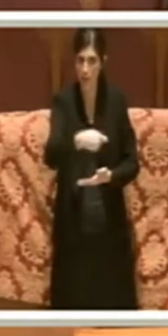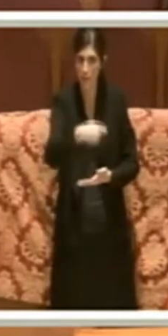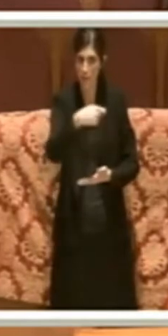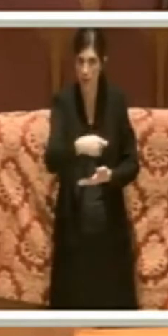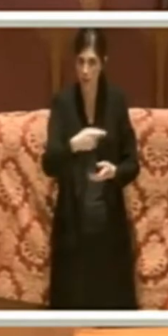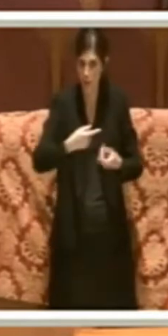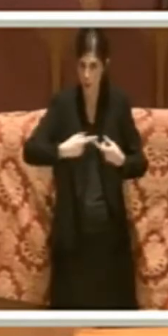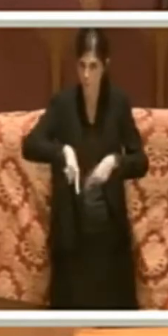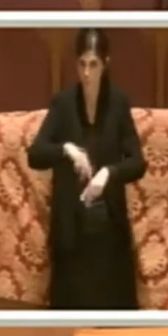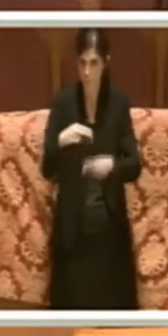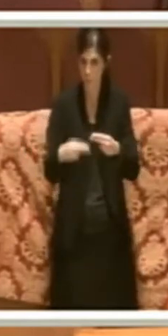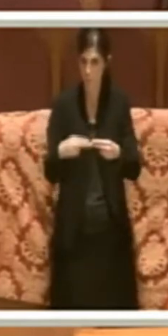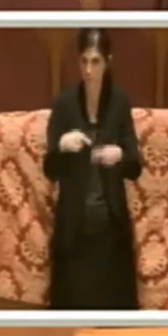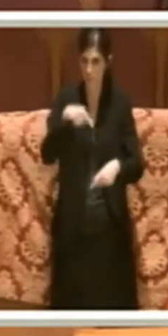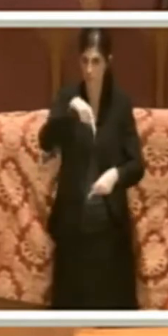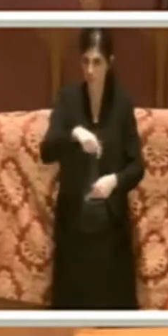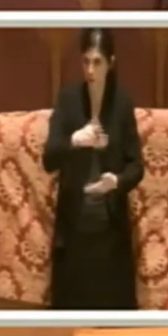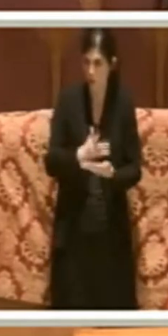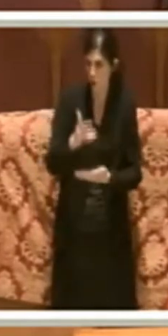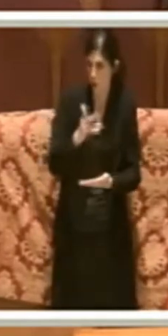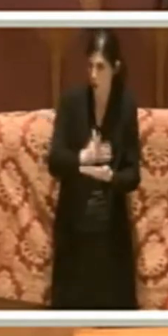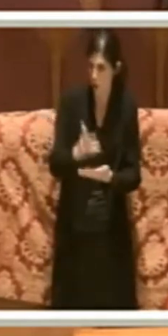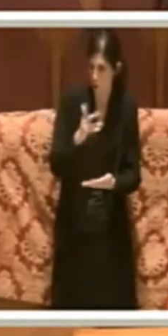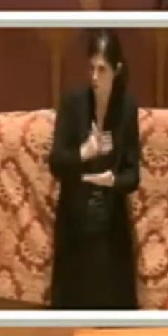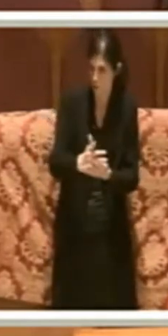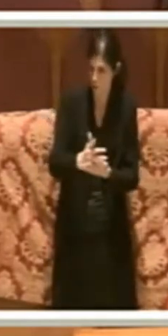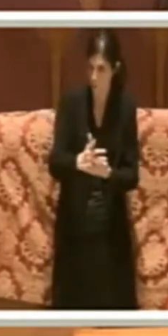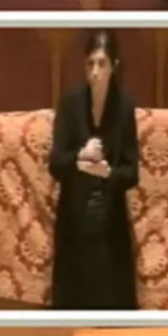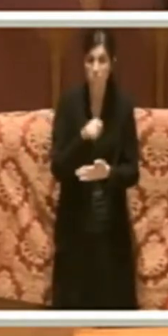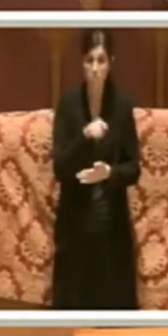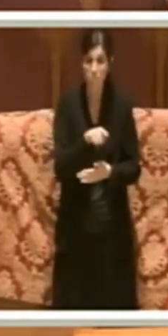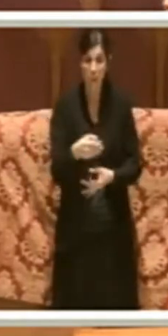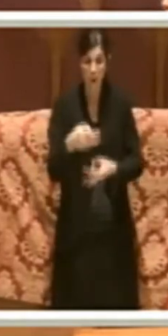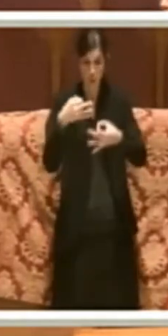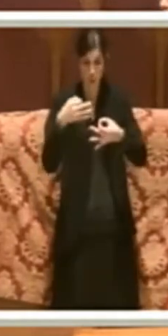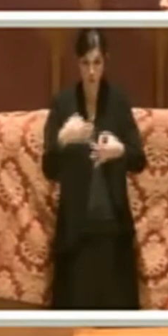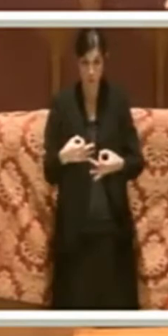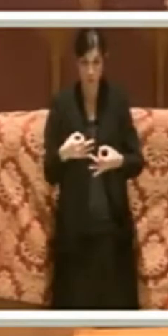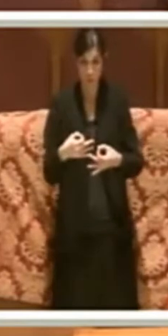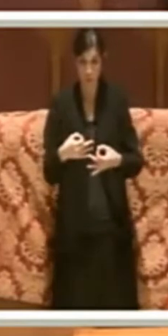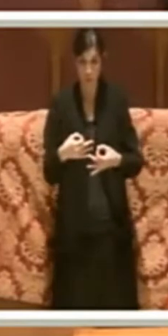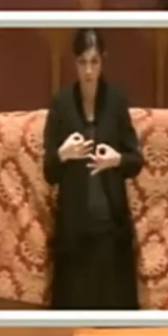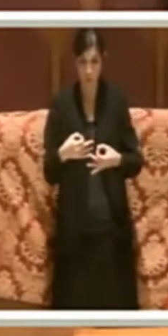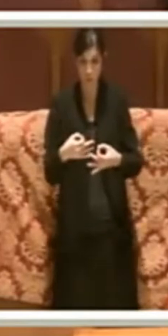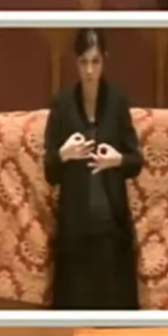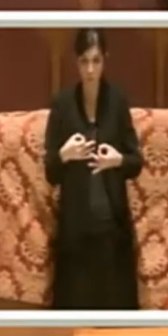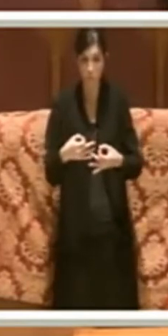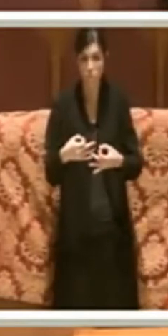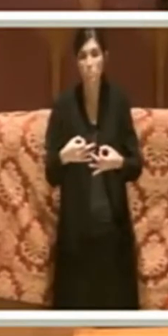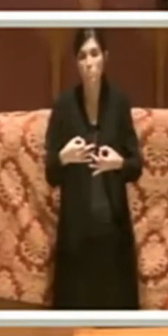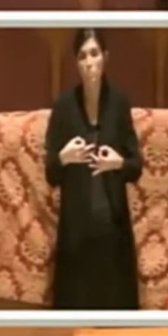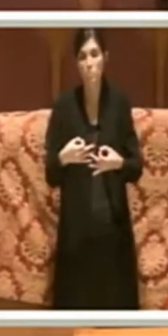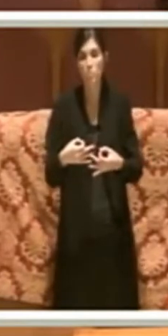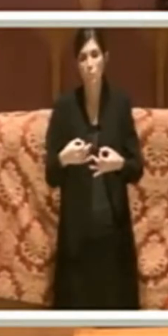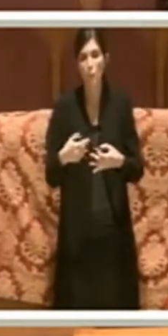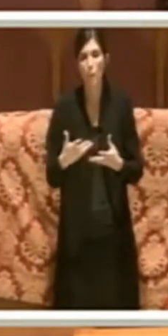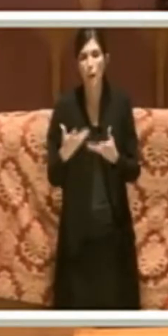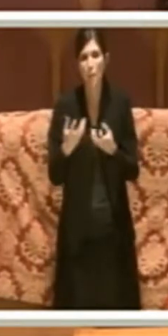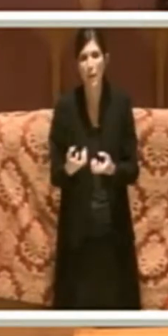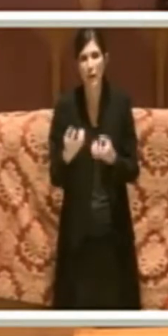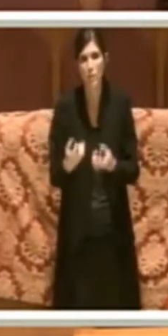raccontando in questo momento. Questo perimetro di consolidamento, per l'evolversi dell'applicazione della